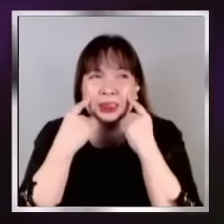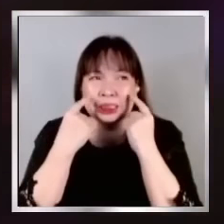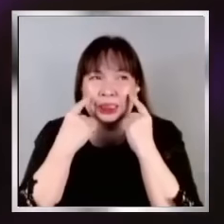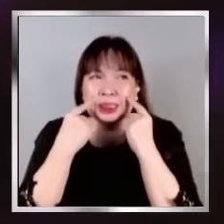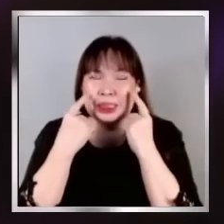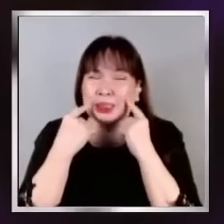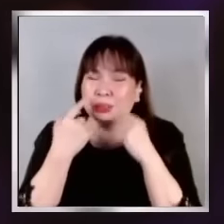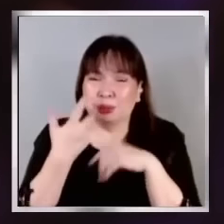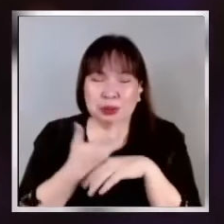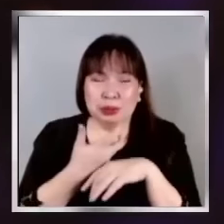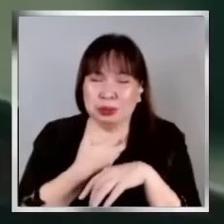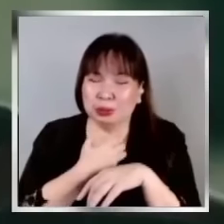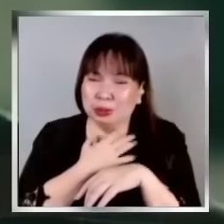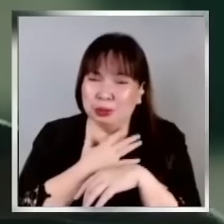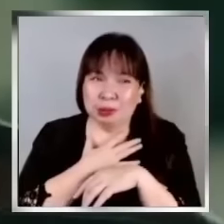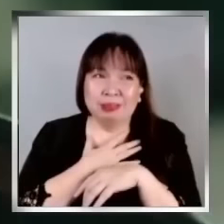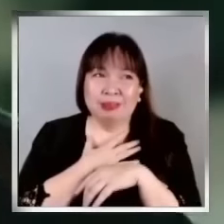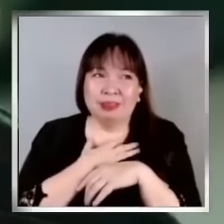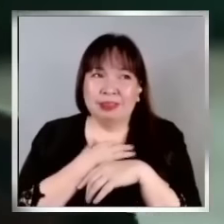Ano to? Na-scam ako?